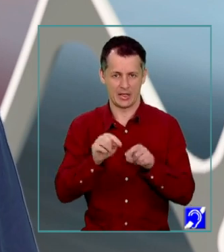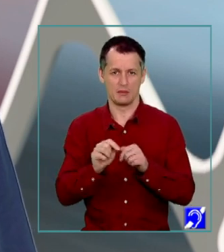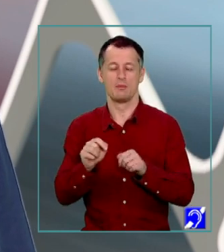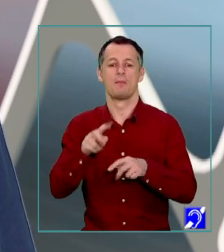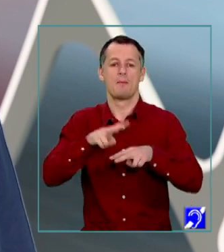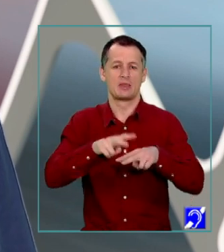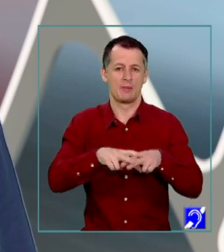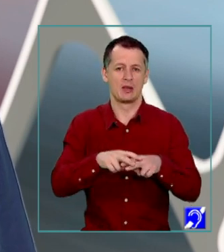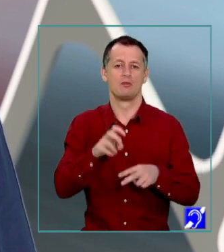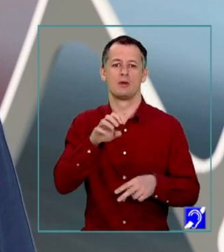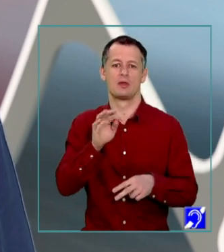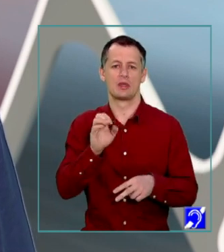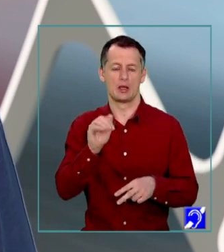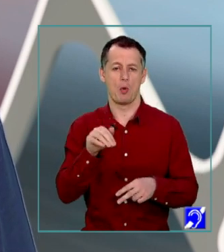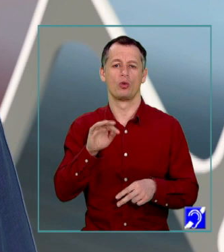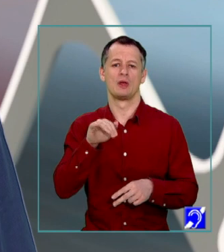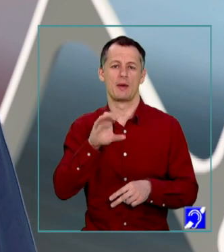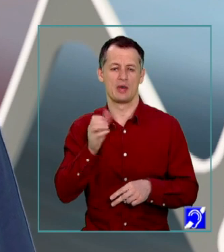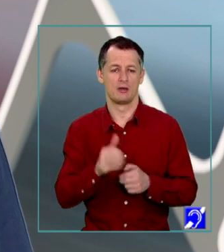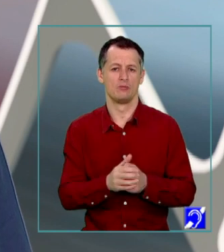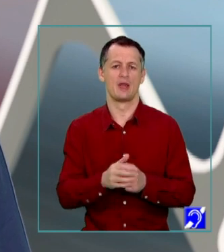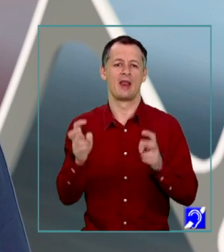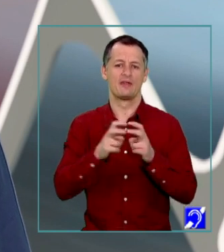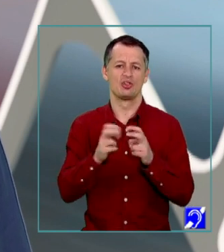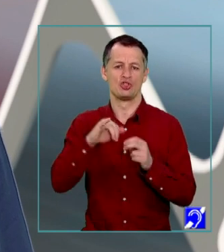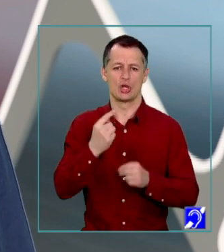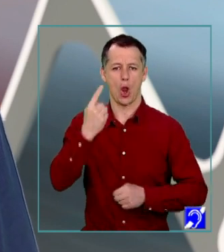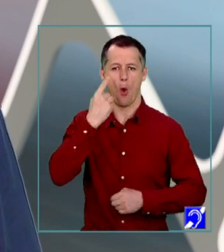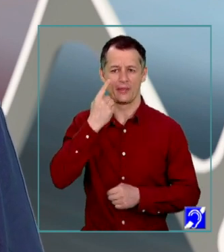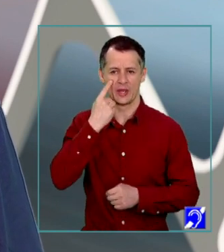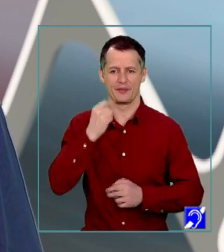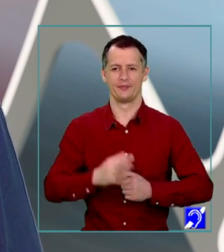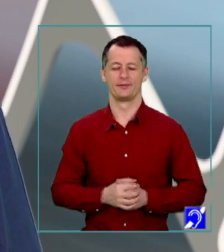matematică, termodinamică, electricitate și optică.